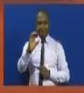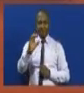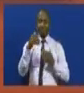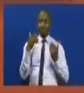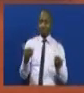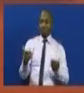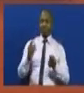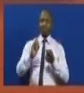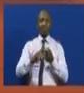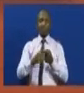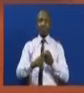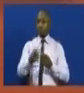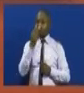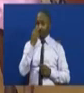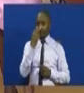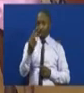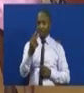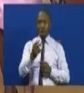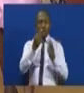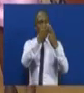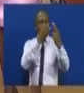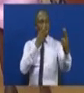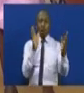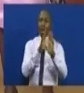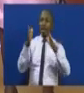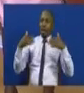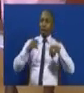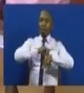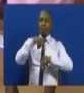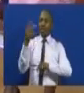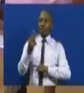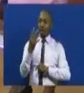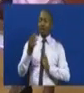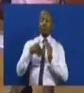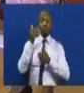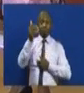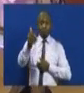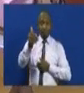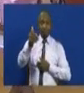sasa basi utazame utabiri wa hali ya hewa kwa saa 24 zijazo.